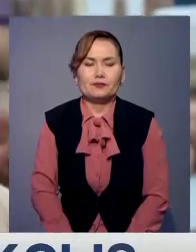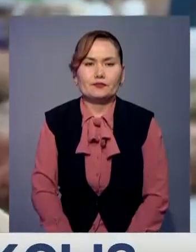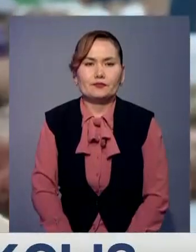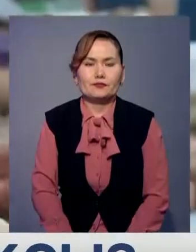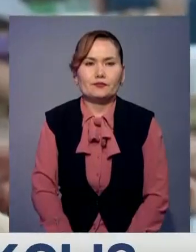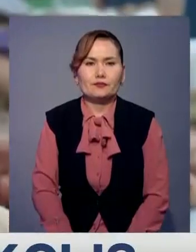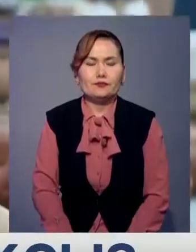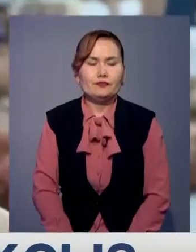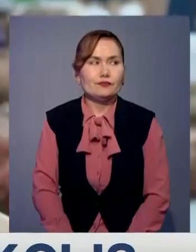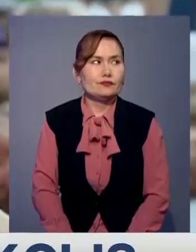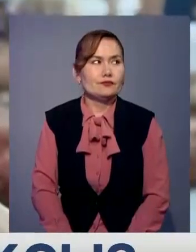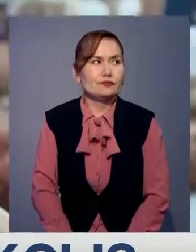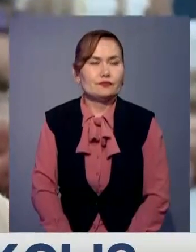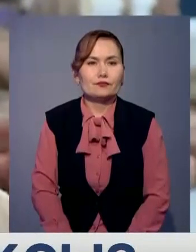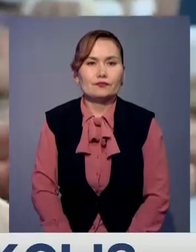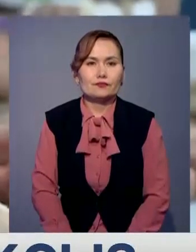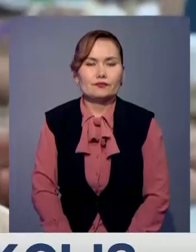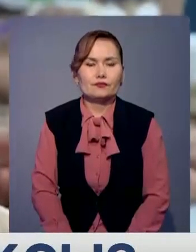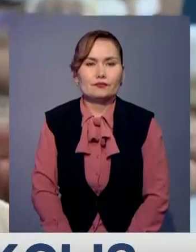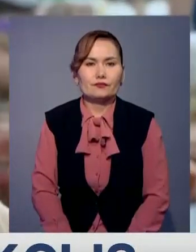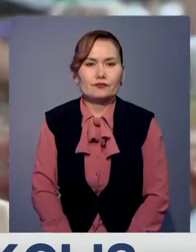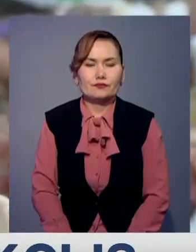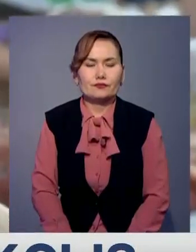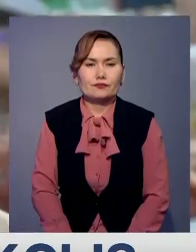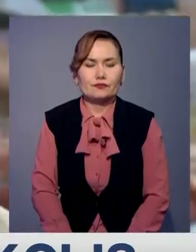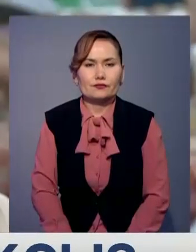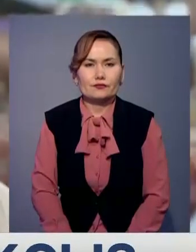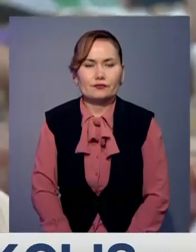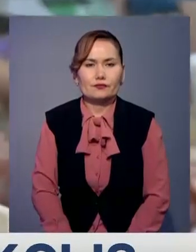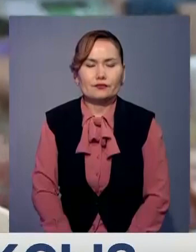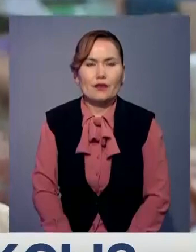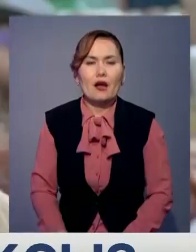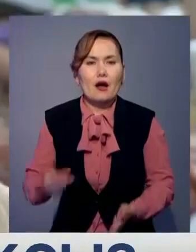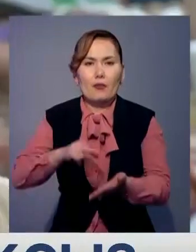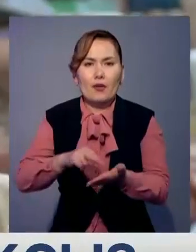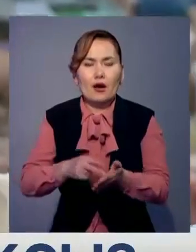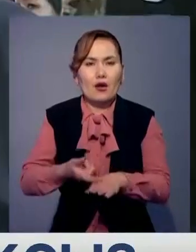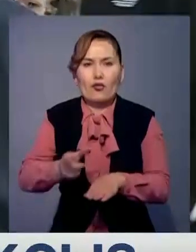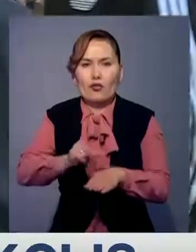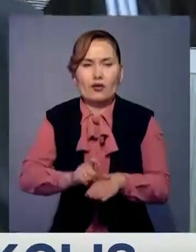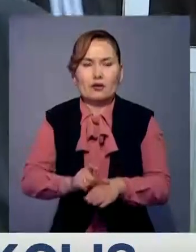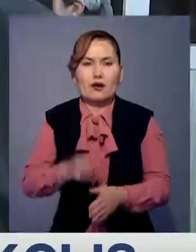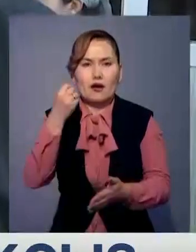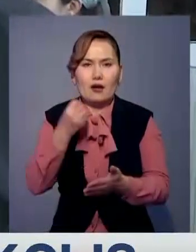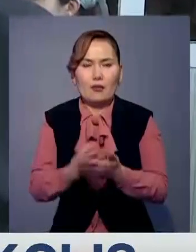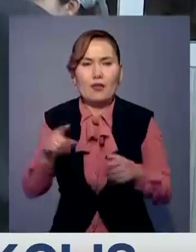Нені ет іздейсіз? Жылқының етін іздеймін. Баға қандай болып тұр қазір? Баға қымбат, конечно.